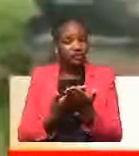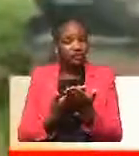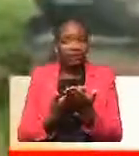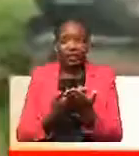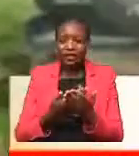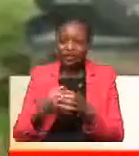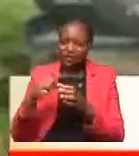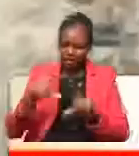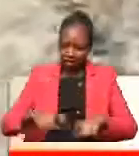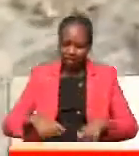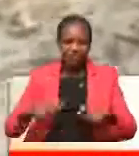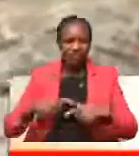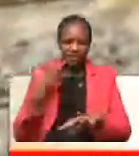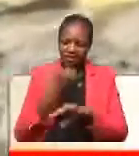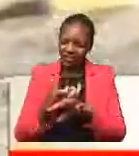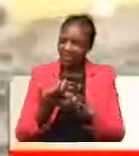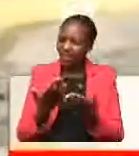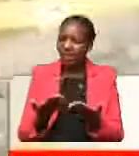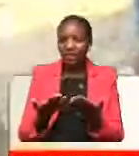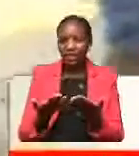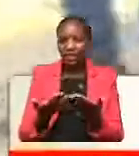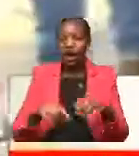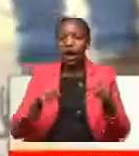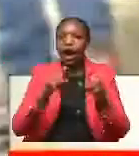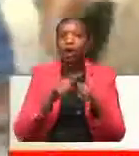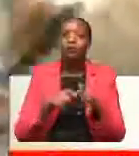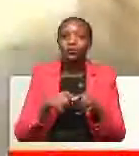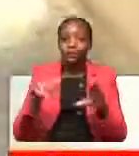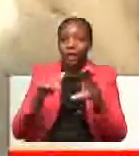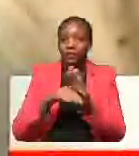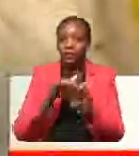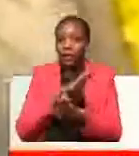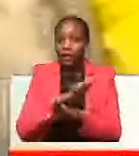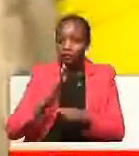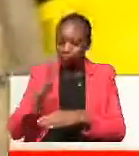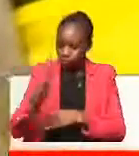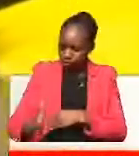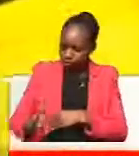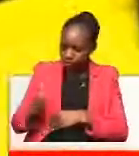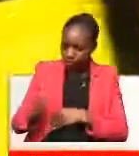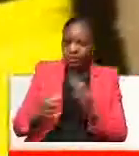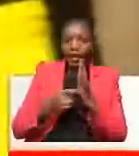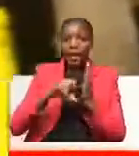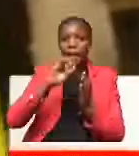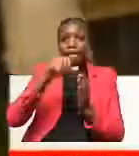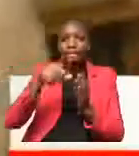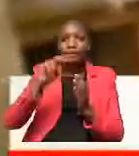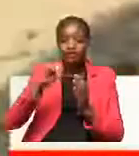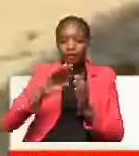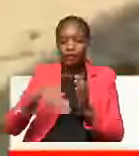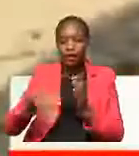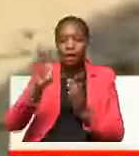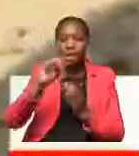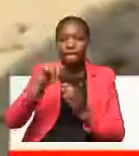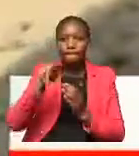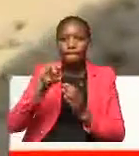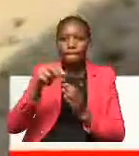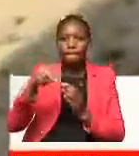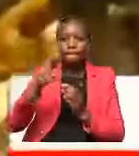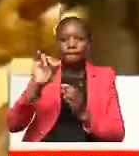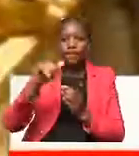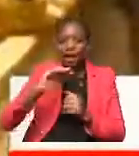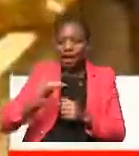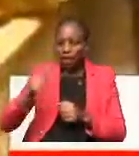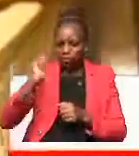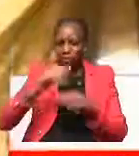kungumu, ni kungumu. Kwa kauli yake aliyekuwa mbunge wa Naivasha John Mututho, kaunti yafaa kutoa mafunzo ya hamasisho